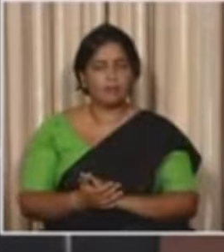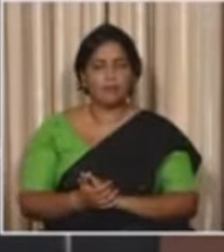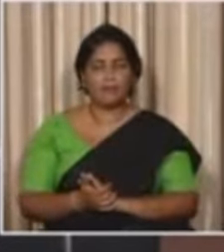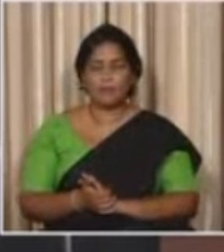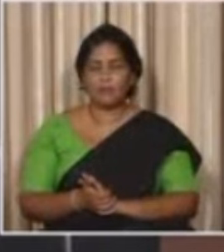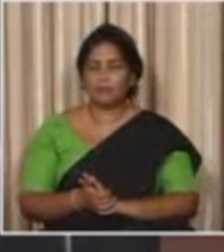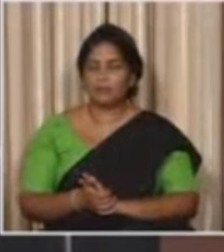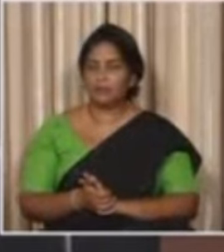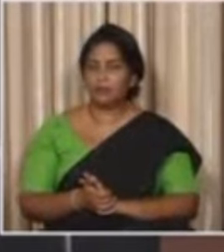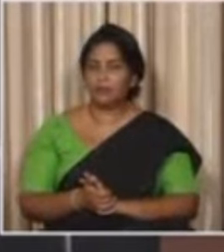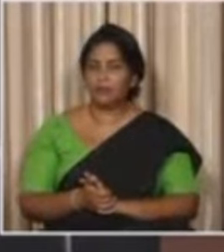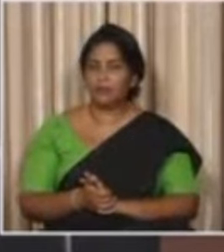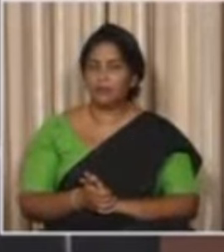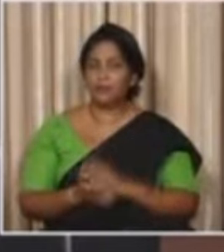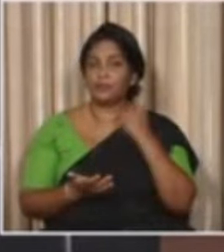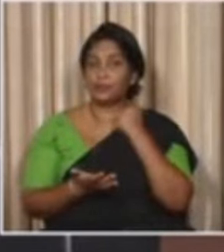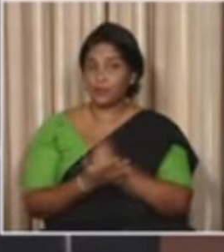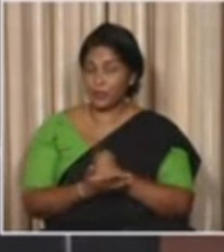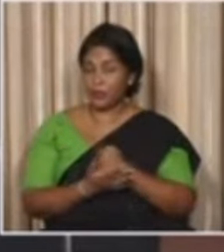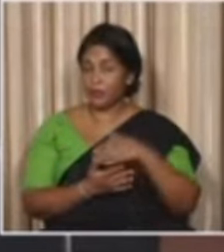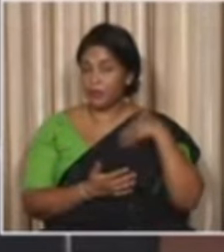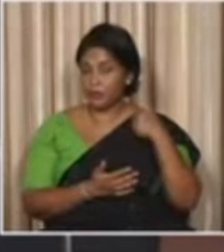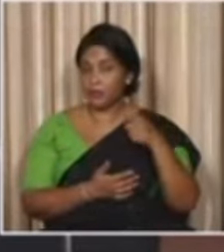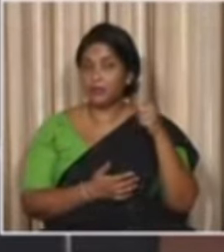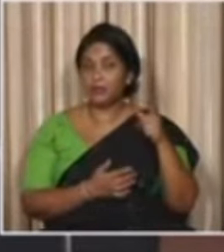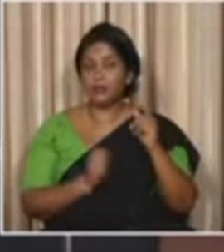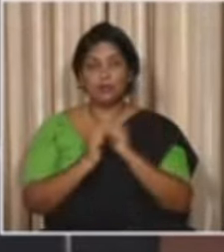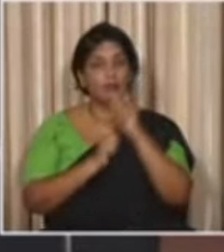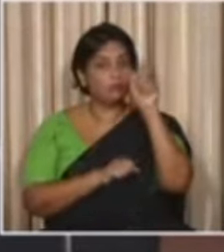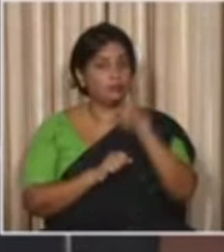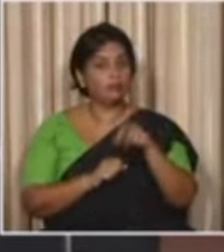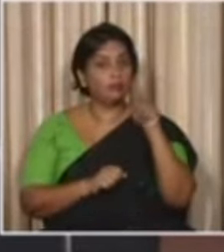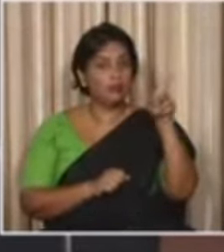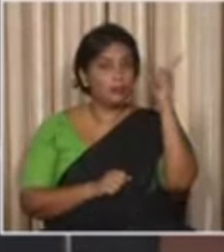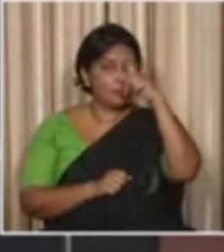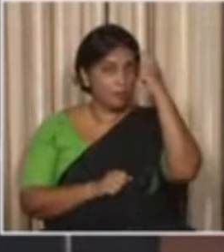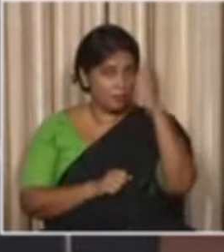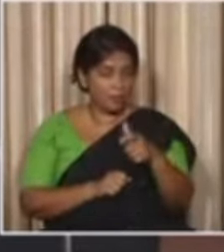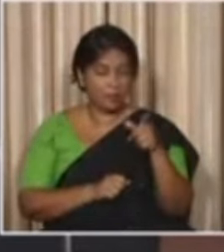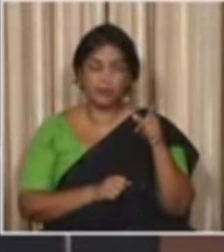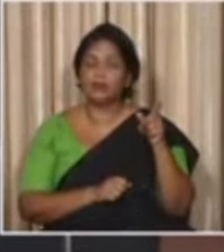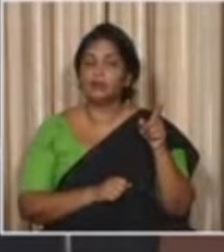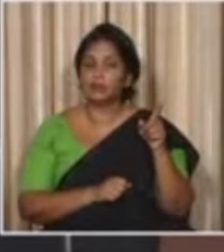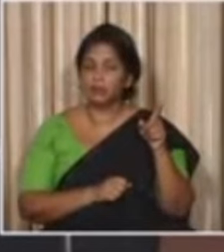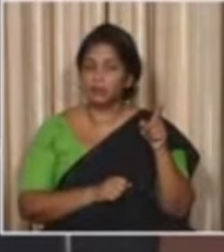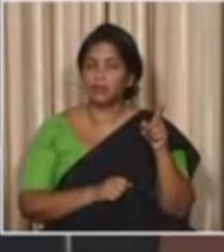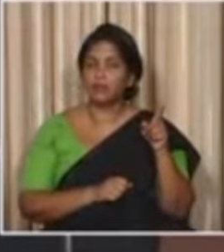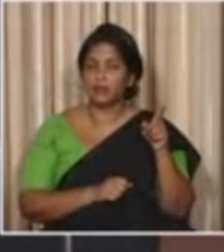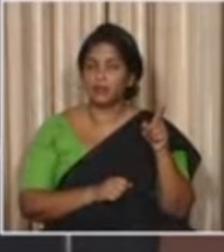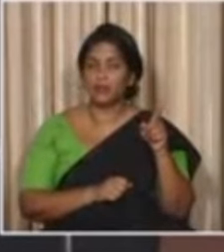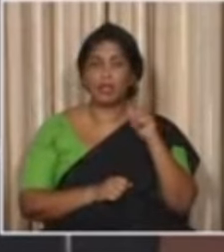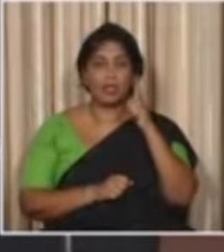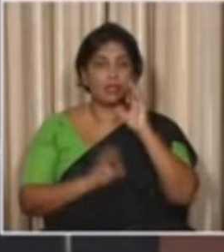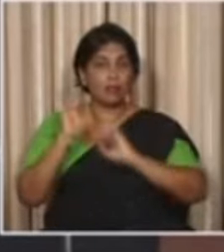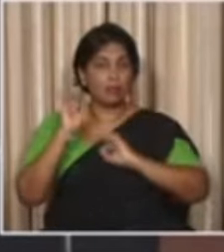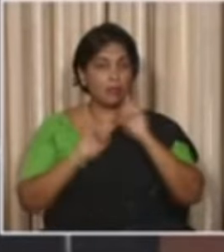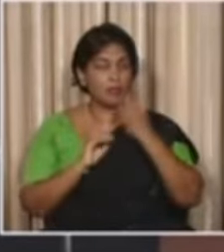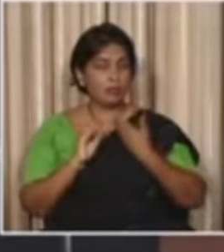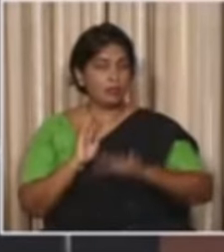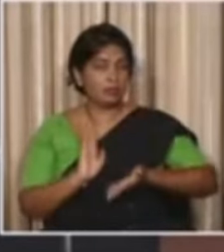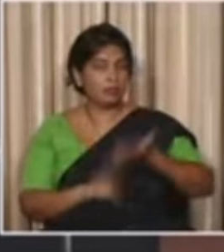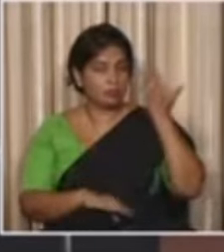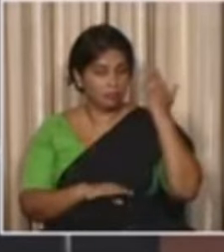එතකොට මහා බැංකුවේ නිලධාරීන්ගේ පඩිය මේව 70%ට වැඩි